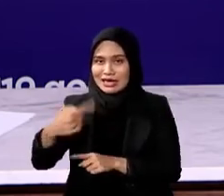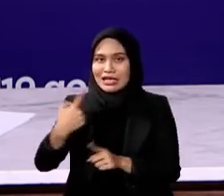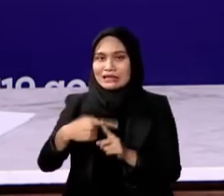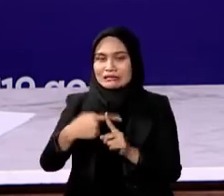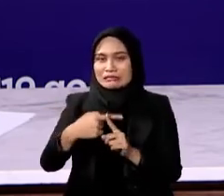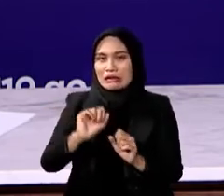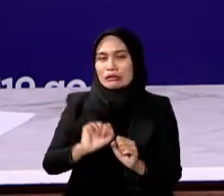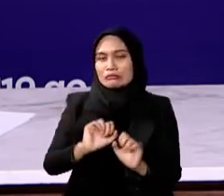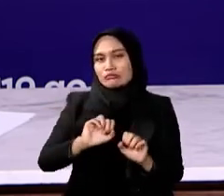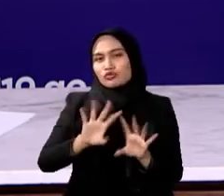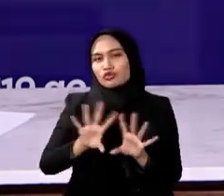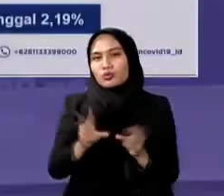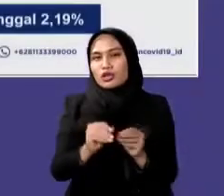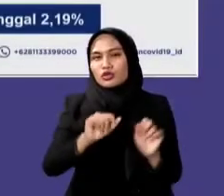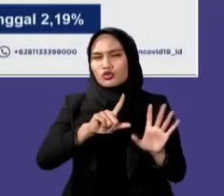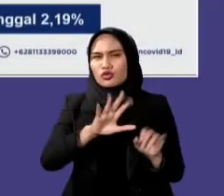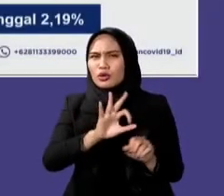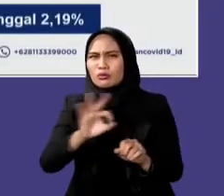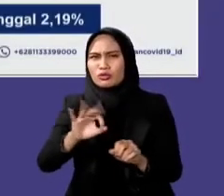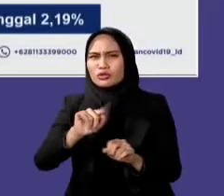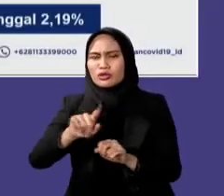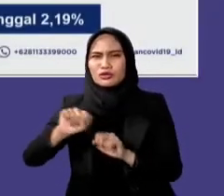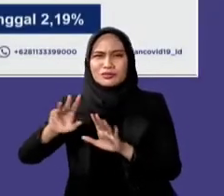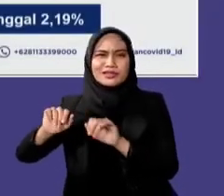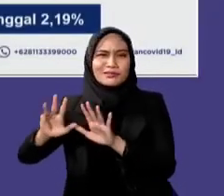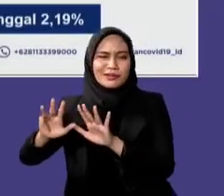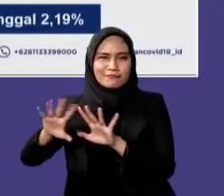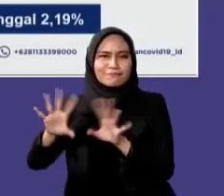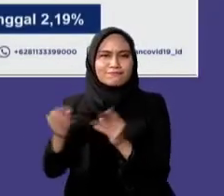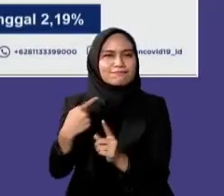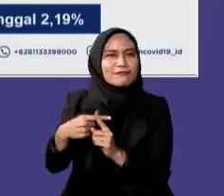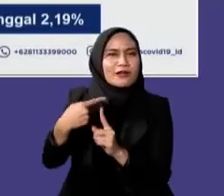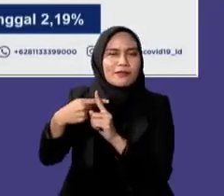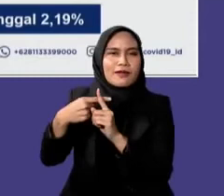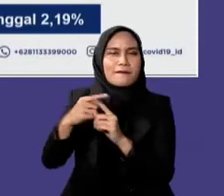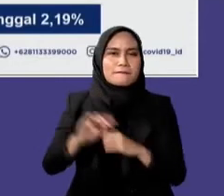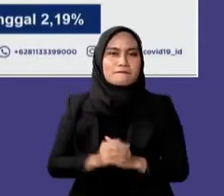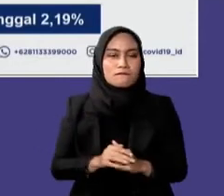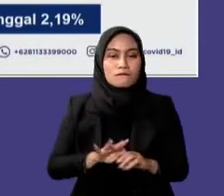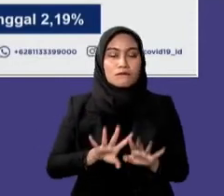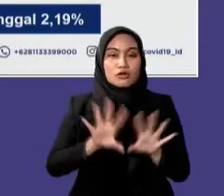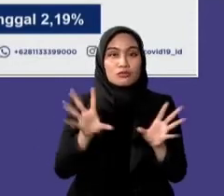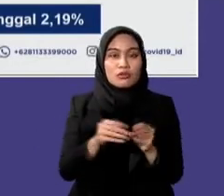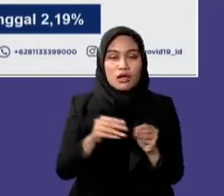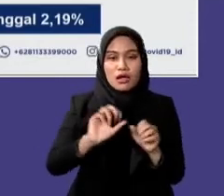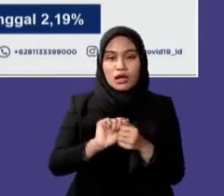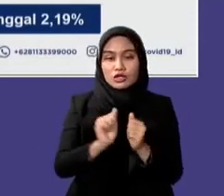sebesar 7.199 dengan jumlah kasus aktif mencapai